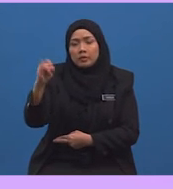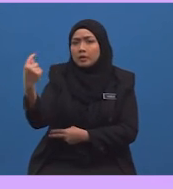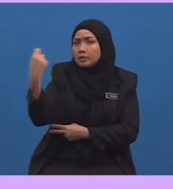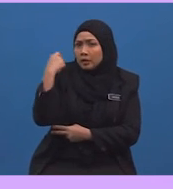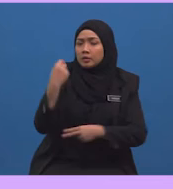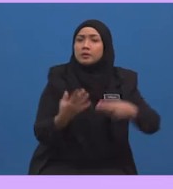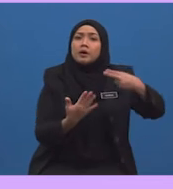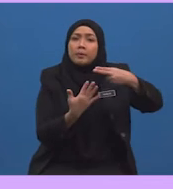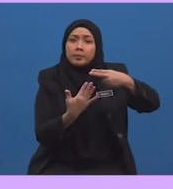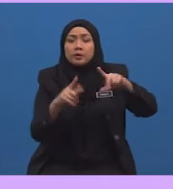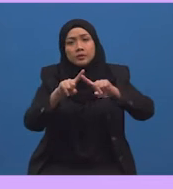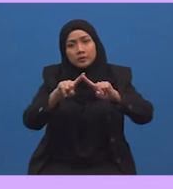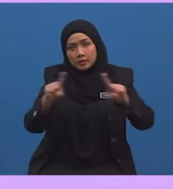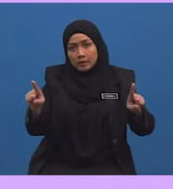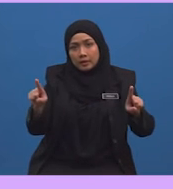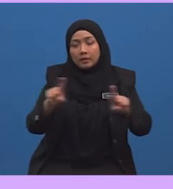lagi.